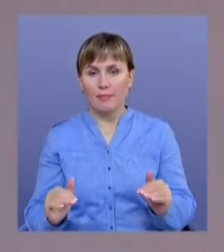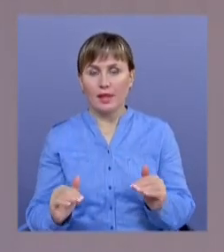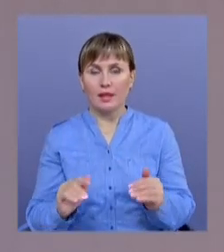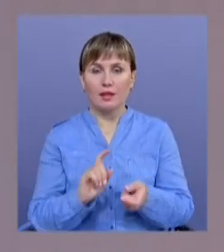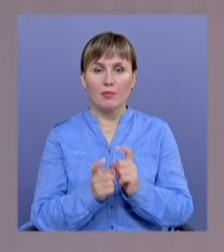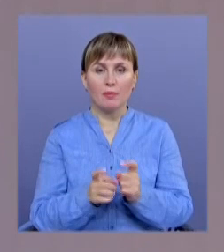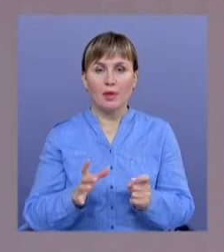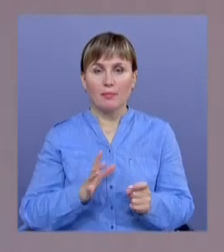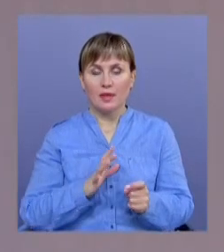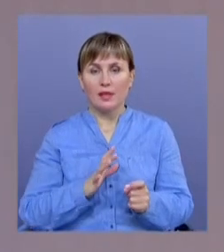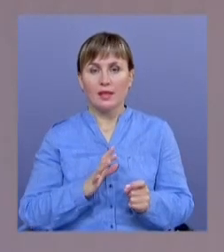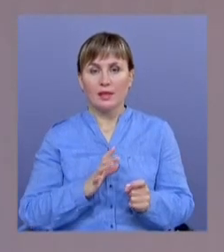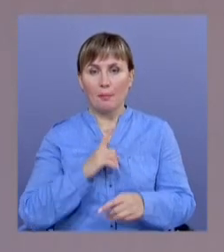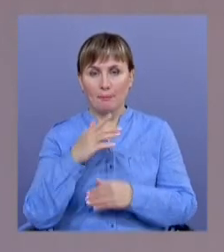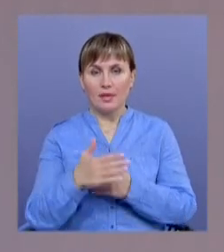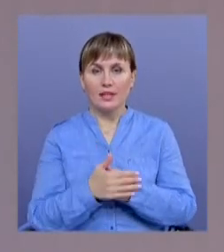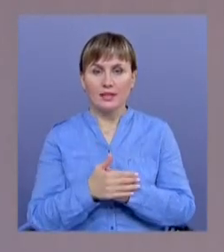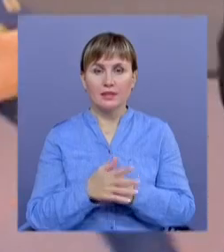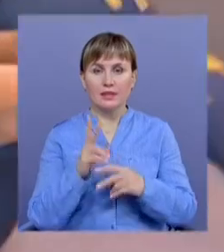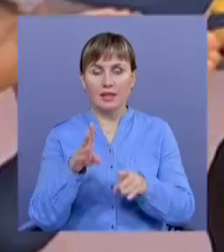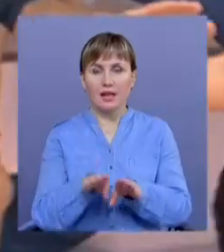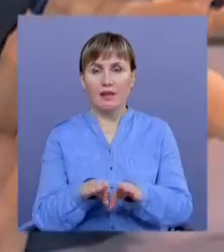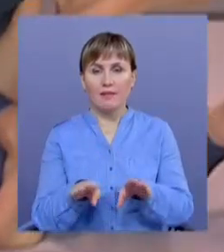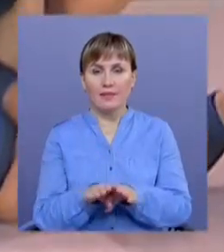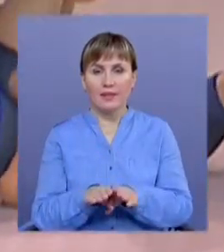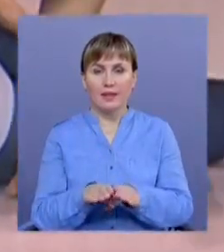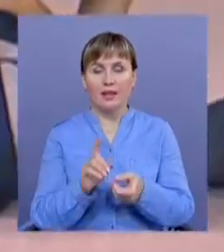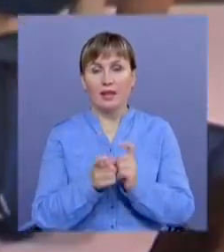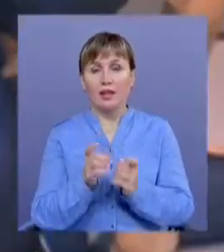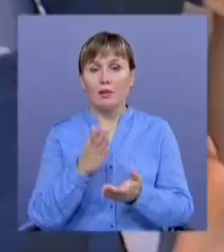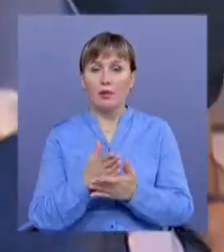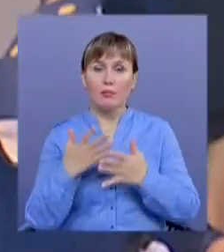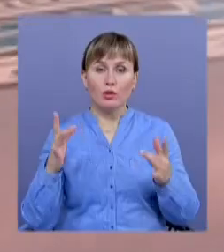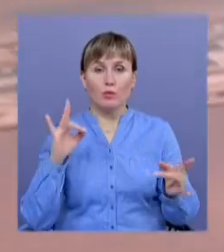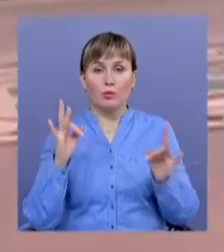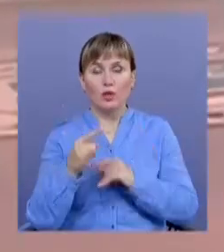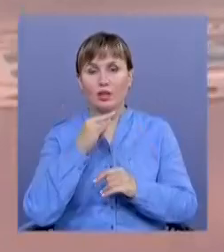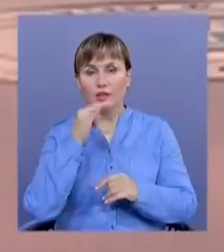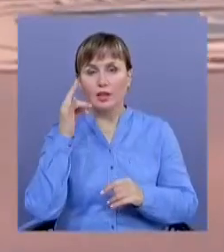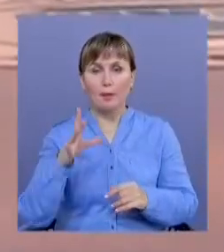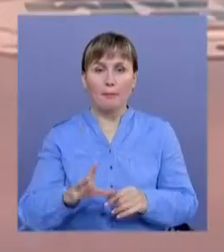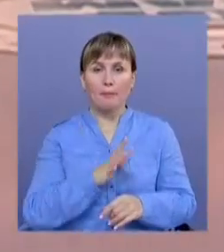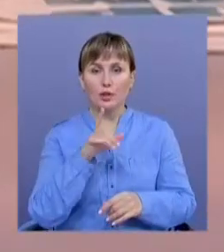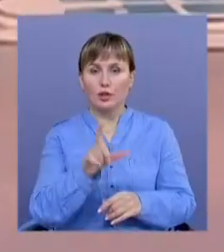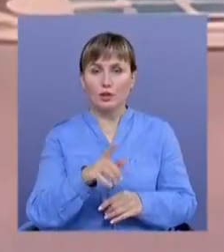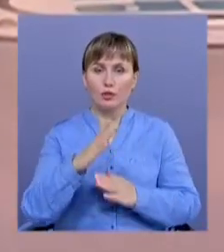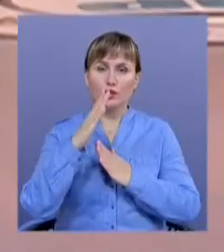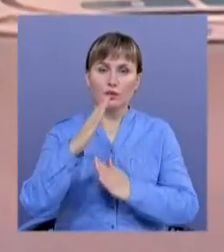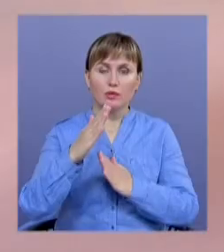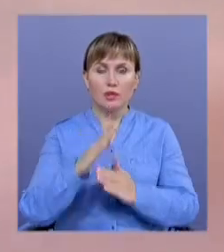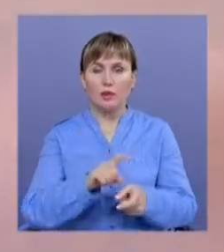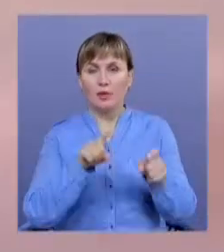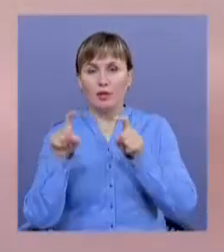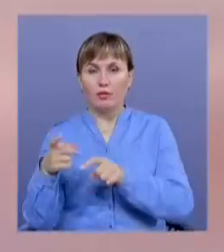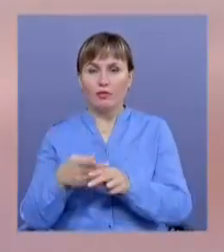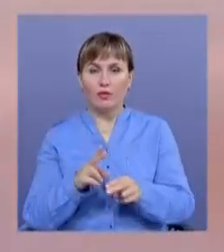была близко к равному. Грэпплинг имеет огромную популярность в Казахстане. Бывшие самбисты, дзюдоисты переходят в этот